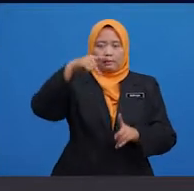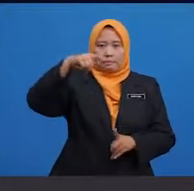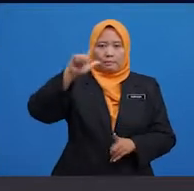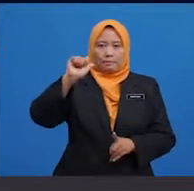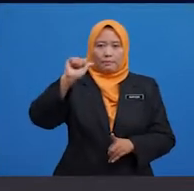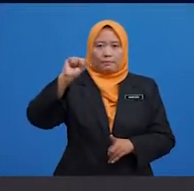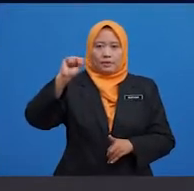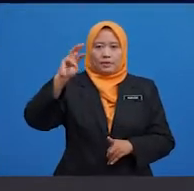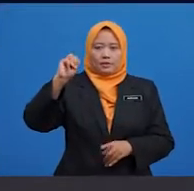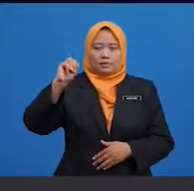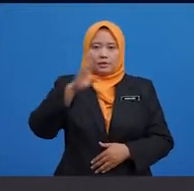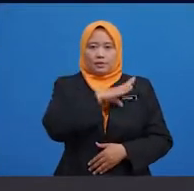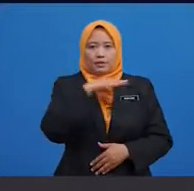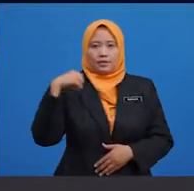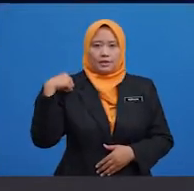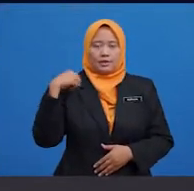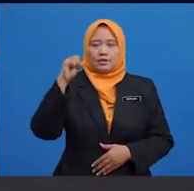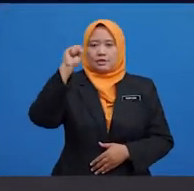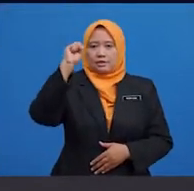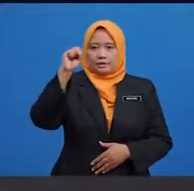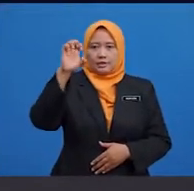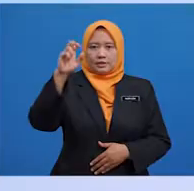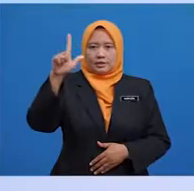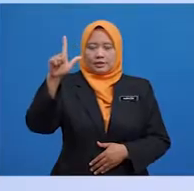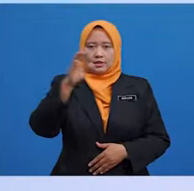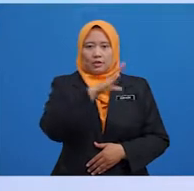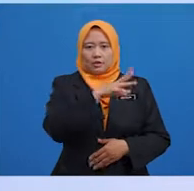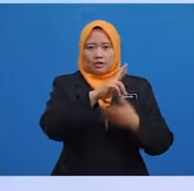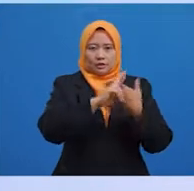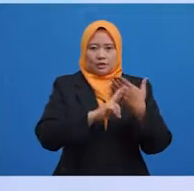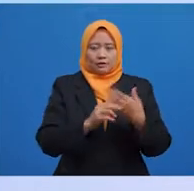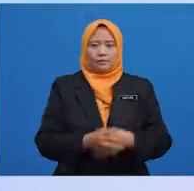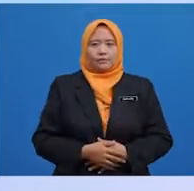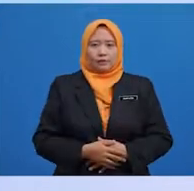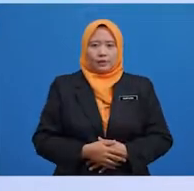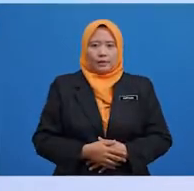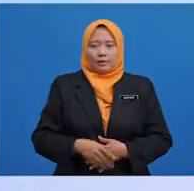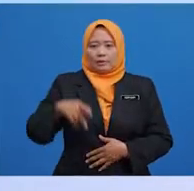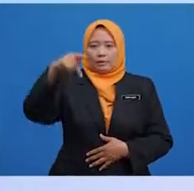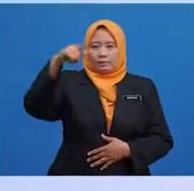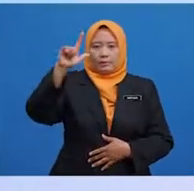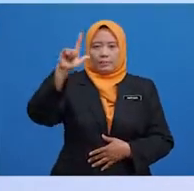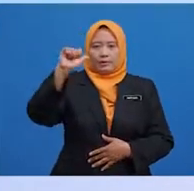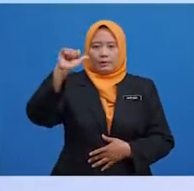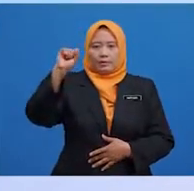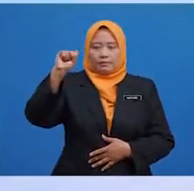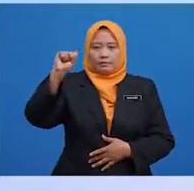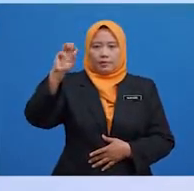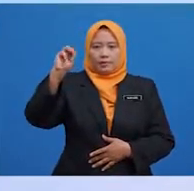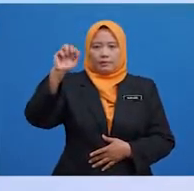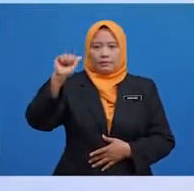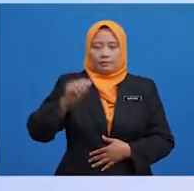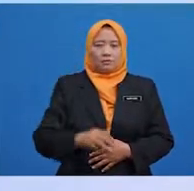darah. Yang pertama, iaitu plasma di mana ia merupakan sejenis